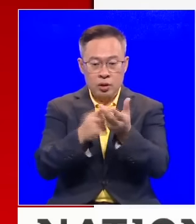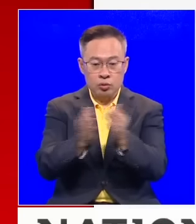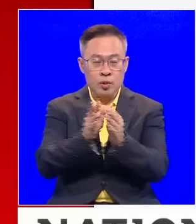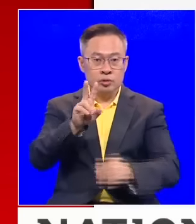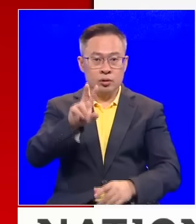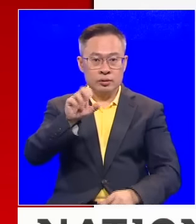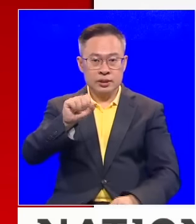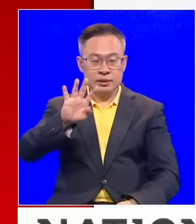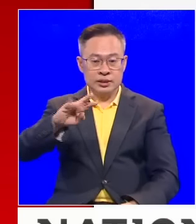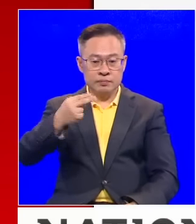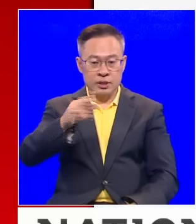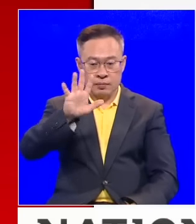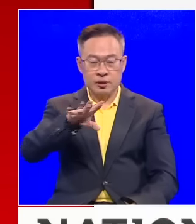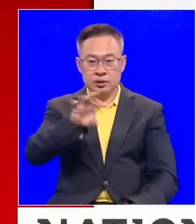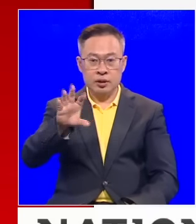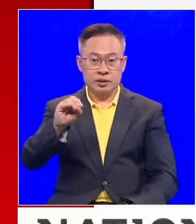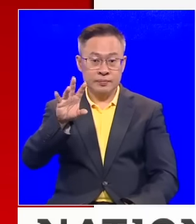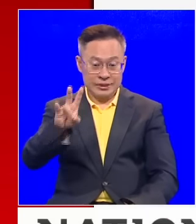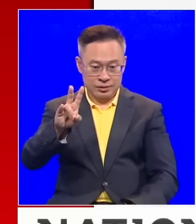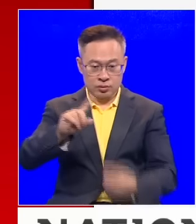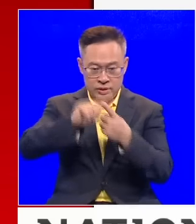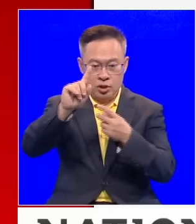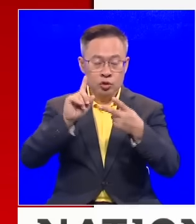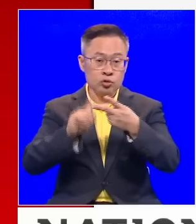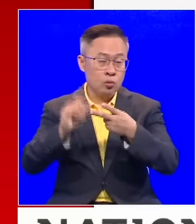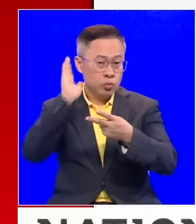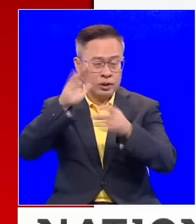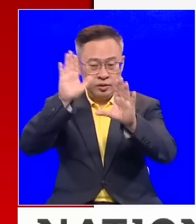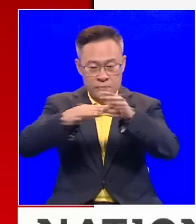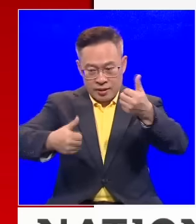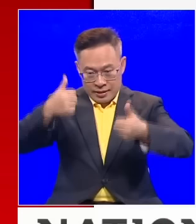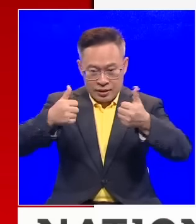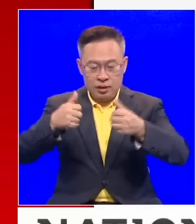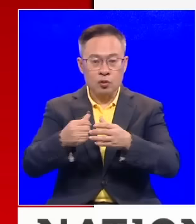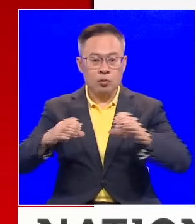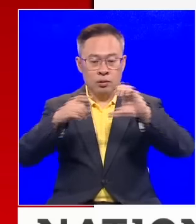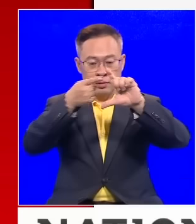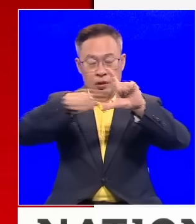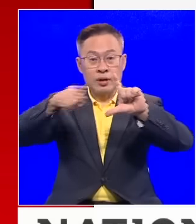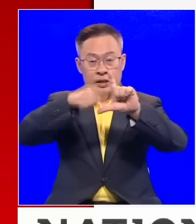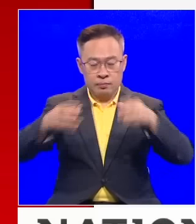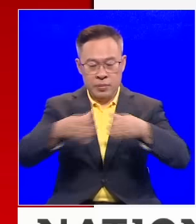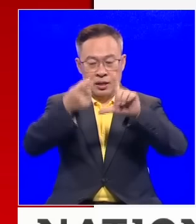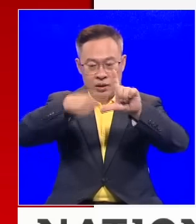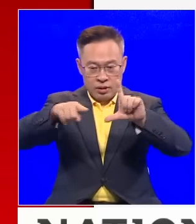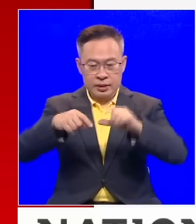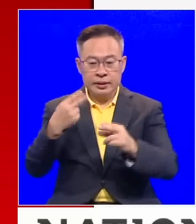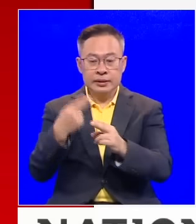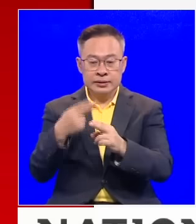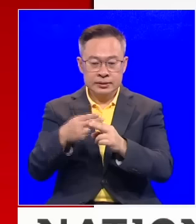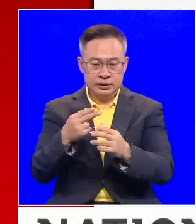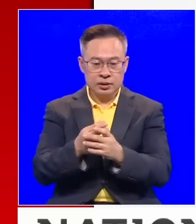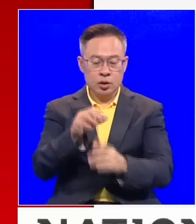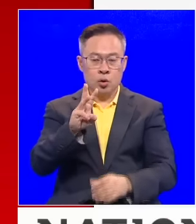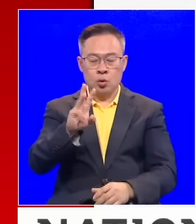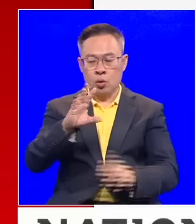245,457 คะแนนค่ะขณะที่นายวัชรพงษ์ระดมสิทธิพัฒน์สมาชิกก้าวไกลในกลุ่มก้าวใหม่เขามีเครือข่ายในพื้นที่ที่สนับ